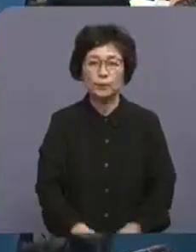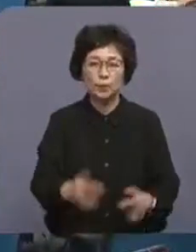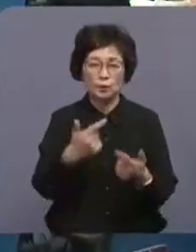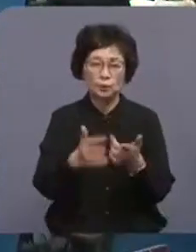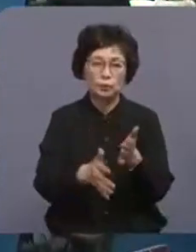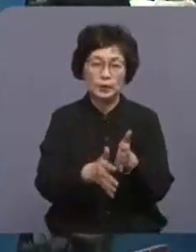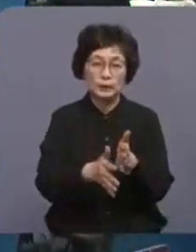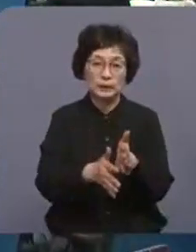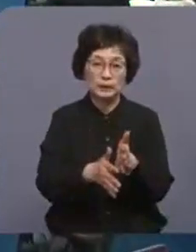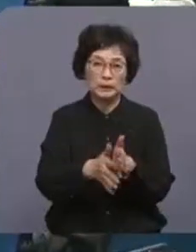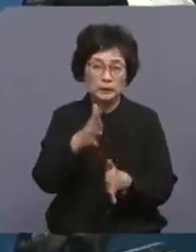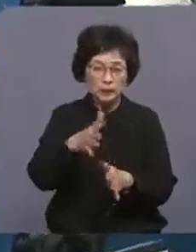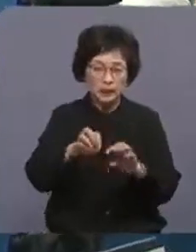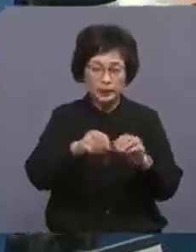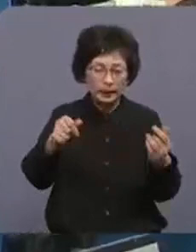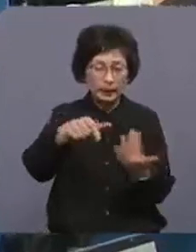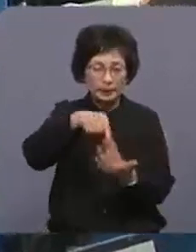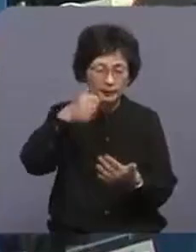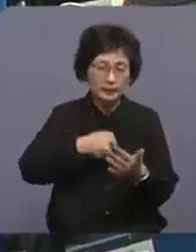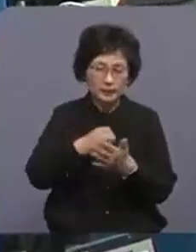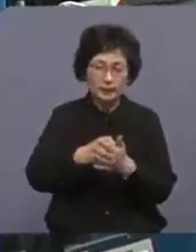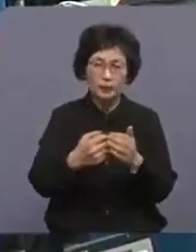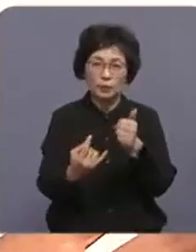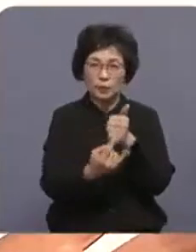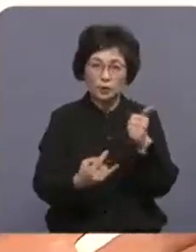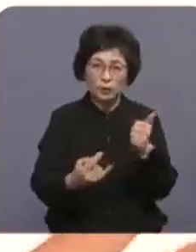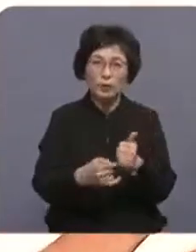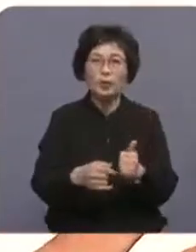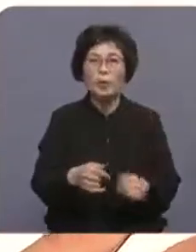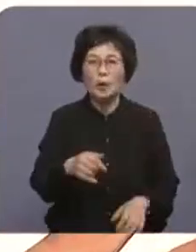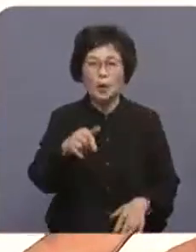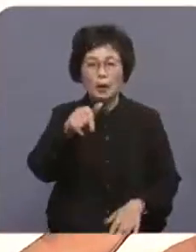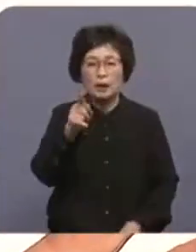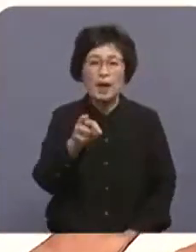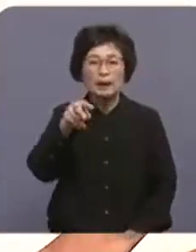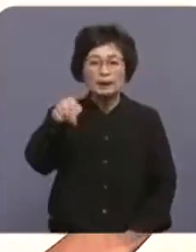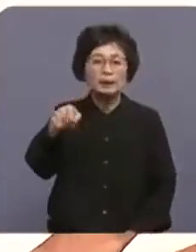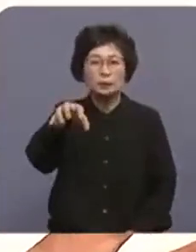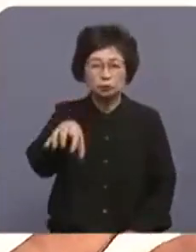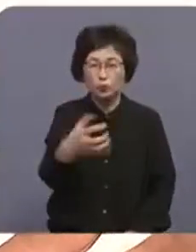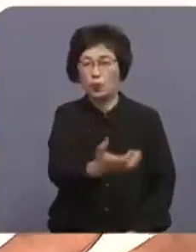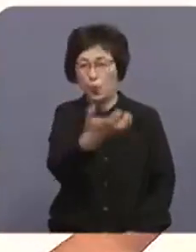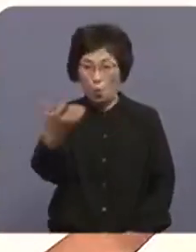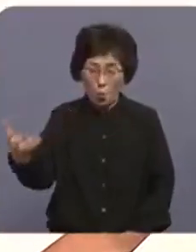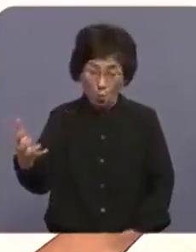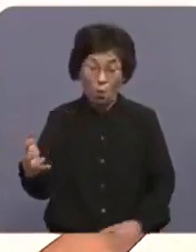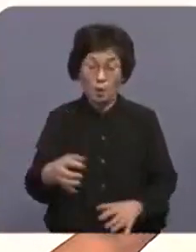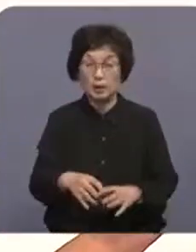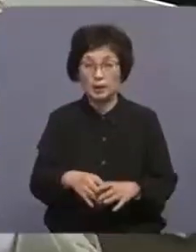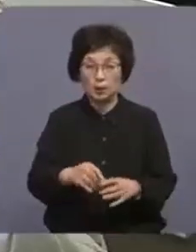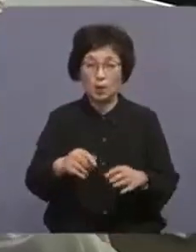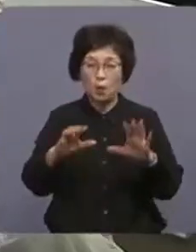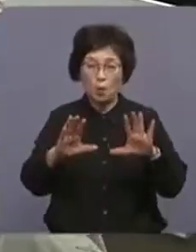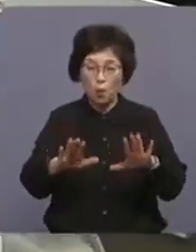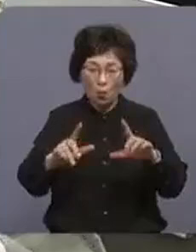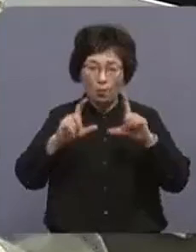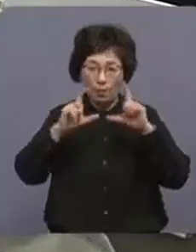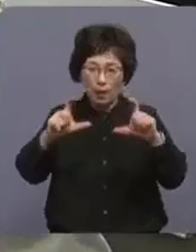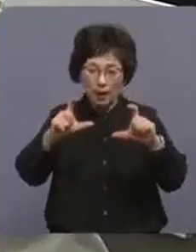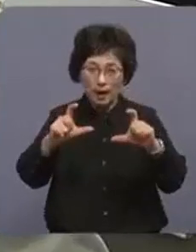부산 교정시설 입지선정위원회는 부산 교정시설을 강서구 대저동 일대로 통합 이전하는 것을